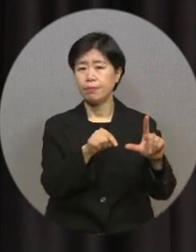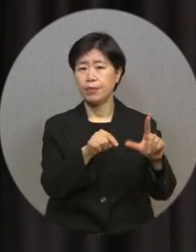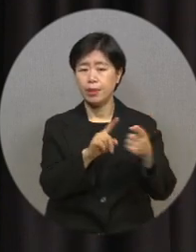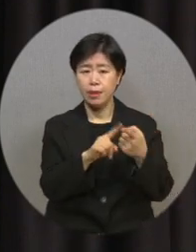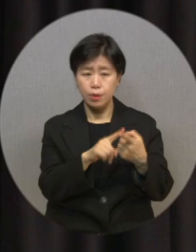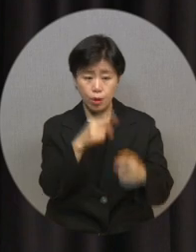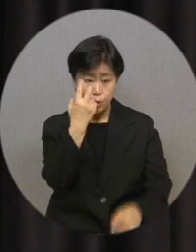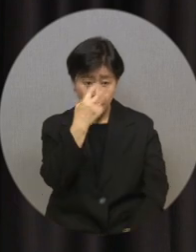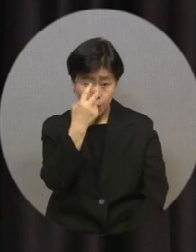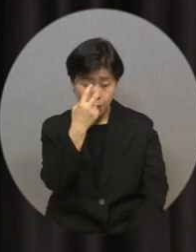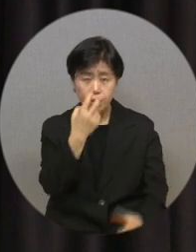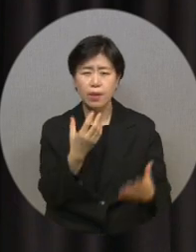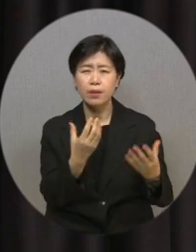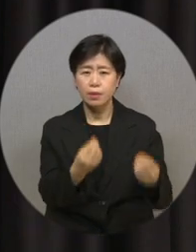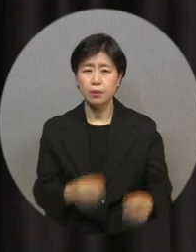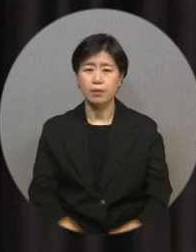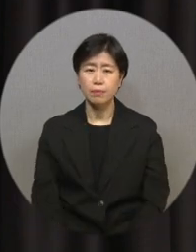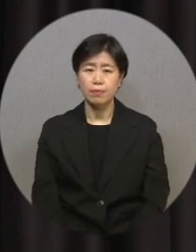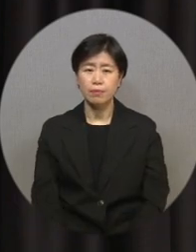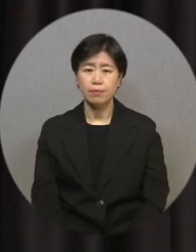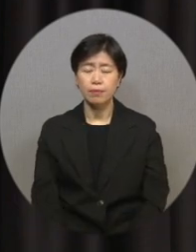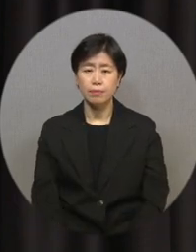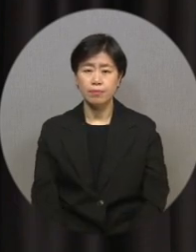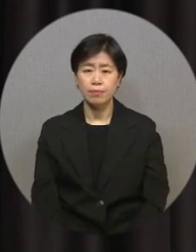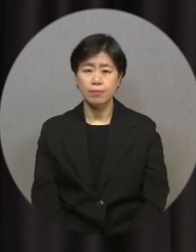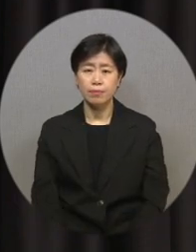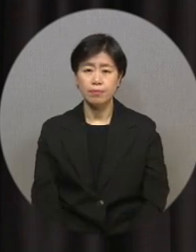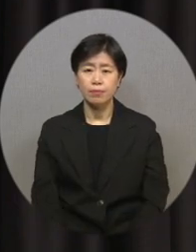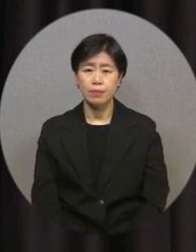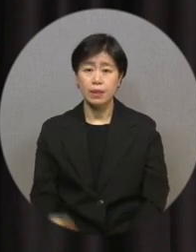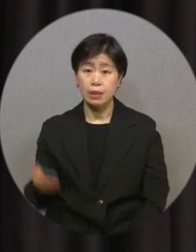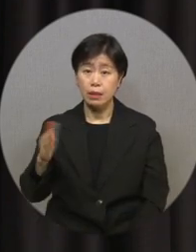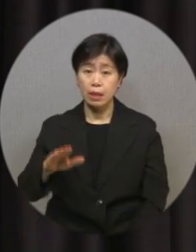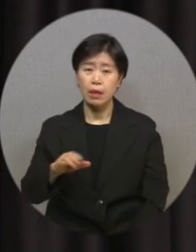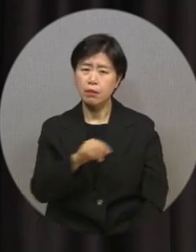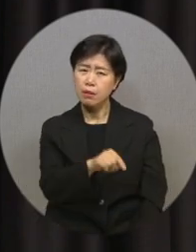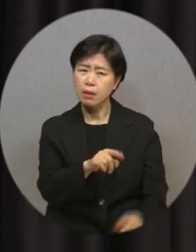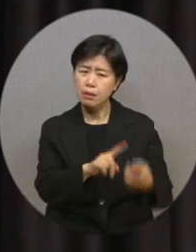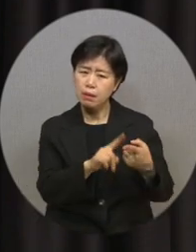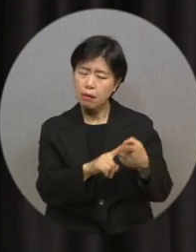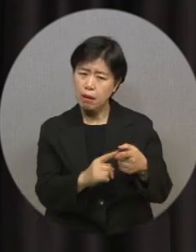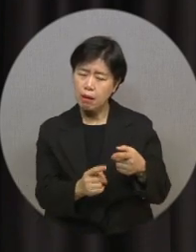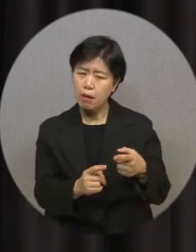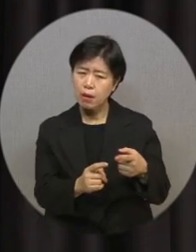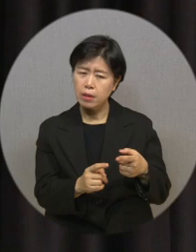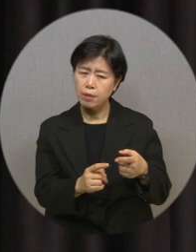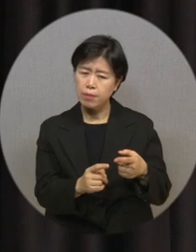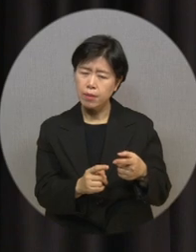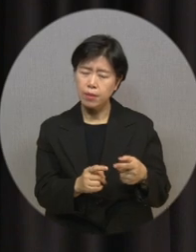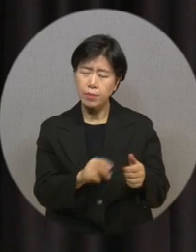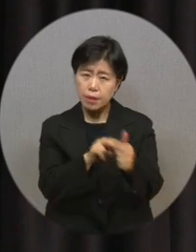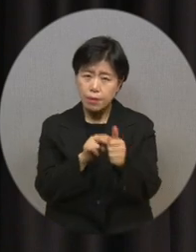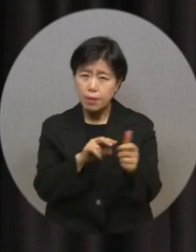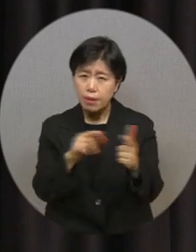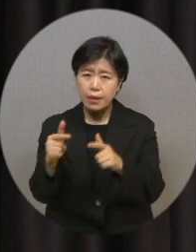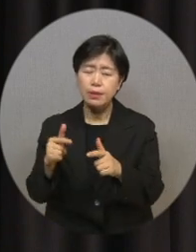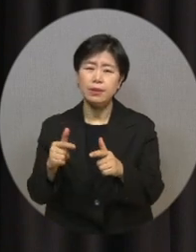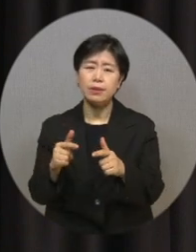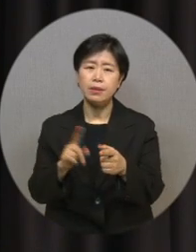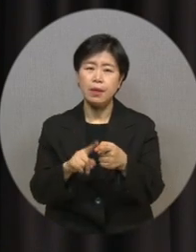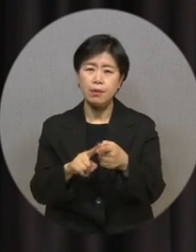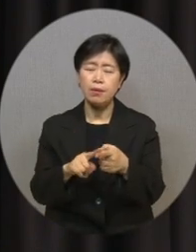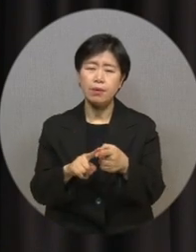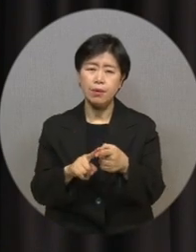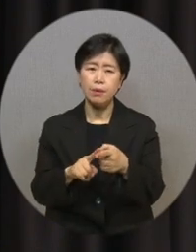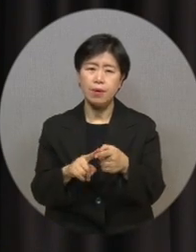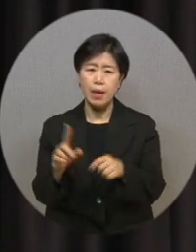하고 있고 패널 데이터를 갖고 있습니다 근데 그게 사실은 아카이브가 구축이 안 돼서 사실은 좀 어려움이 있었는데 그런 아카이브를